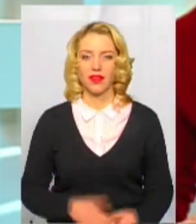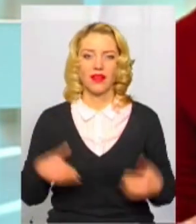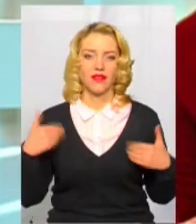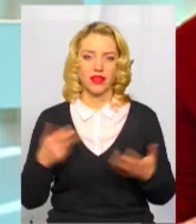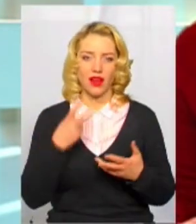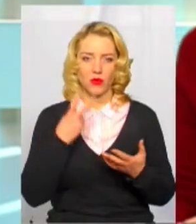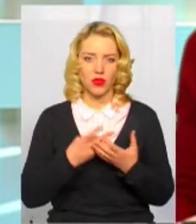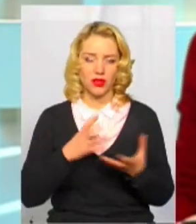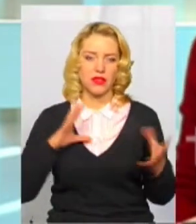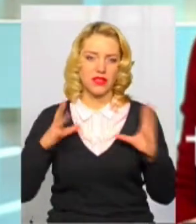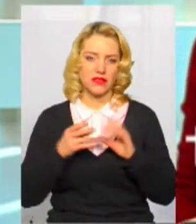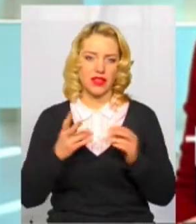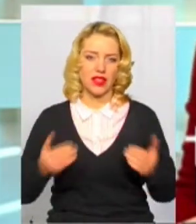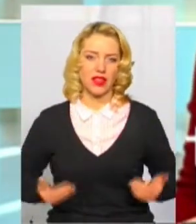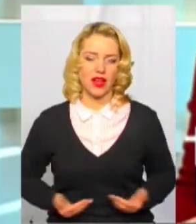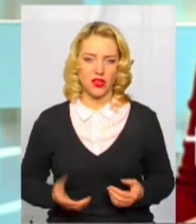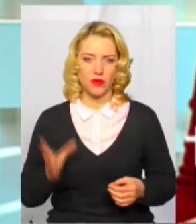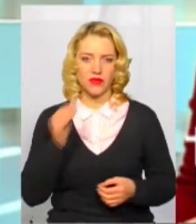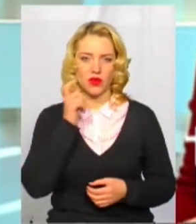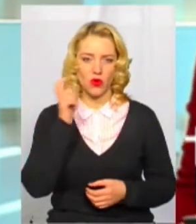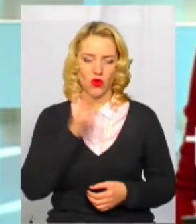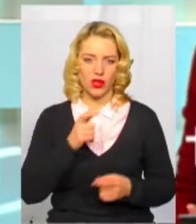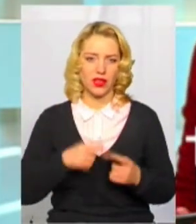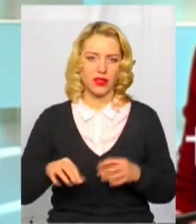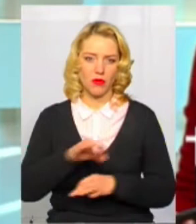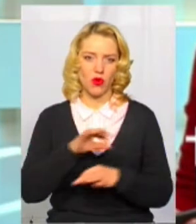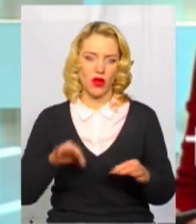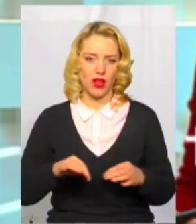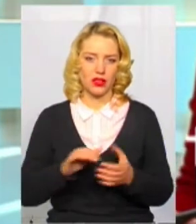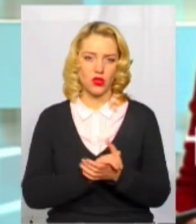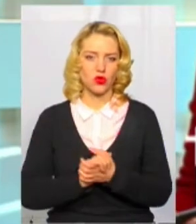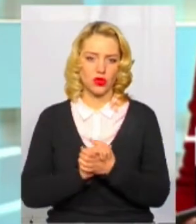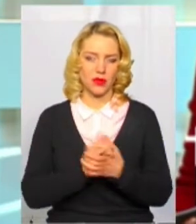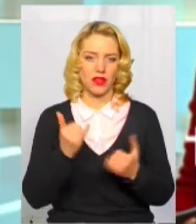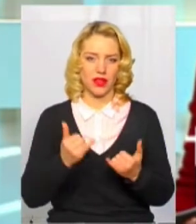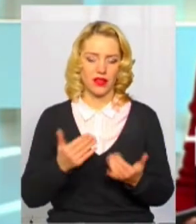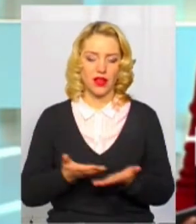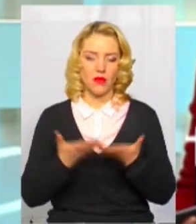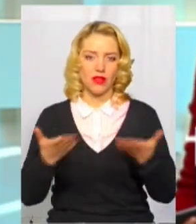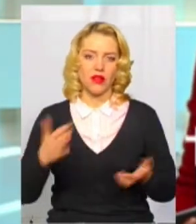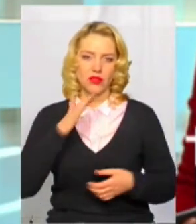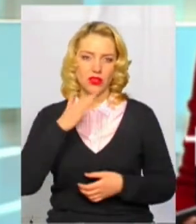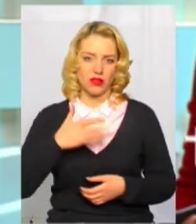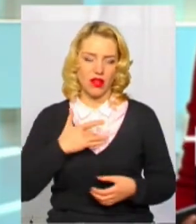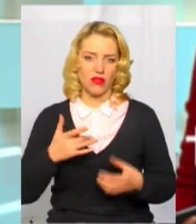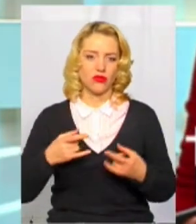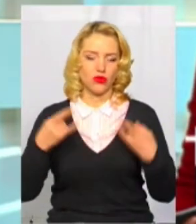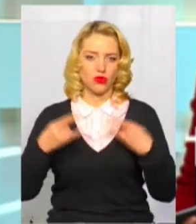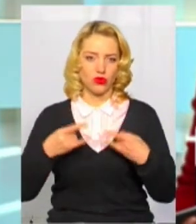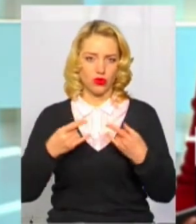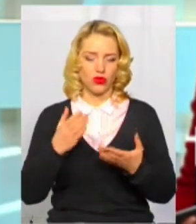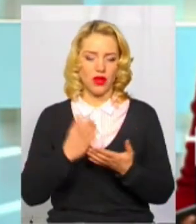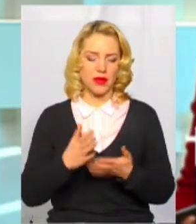Вітаємо, це «Звіти наживо» – всеукраїнський медіапроект Суспільного. І нині майданчик нашої студії стає майданчиком